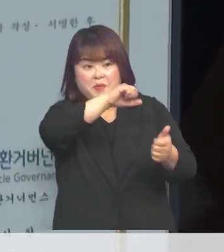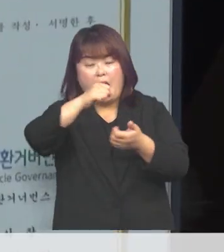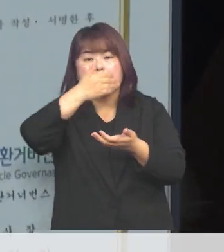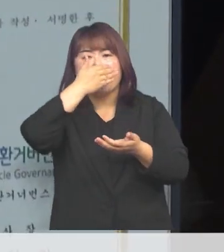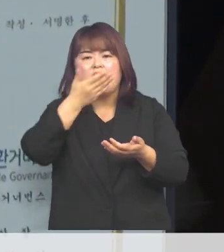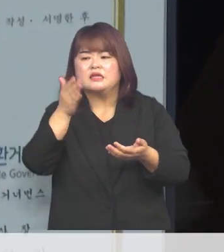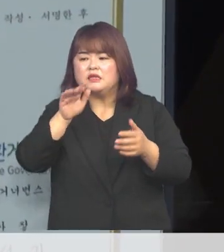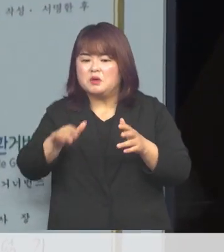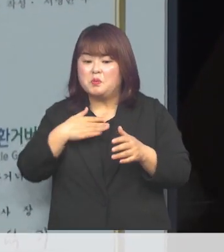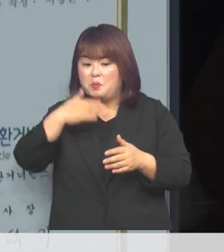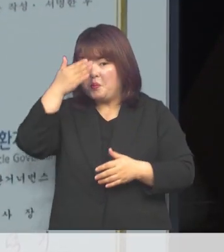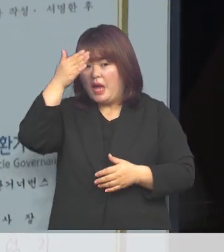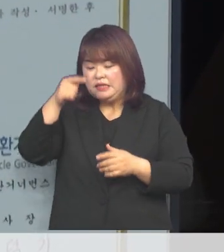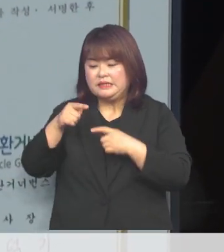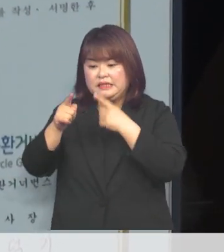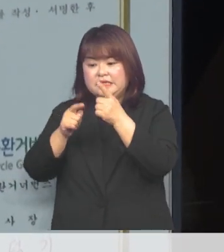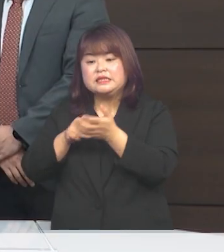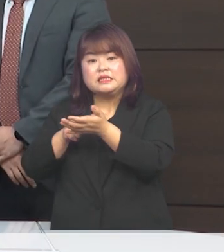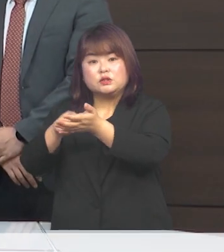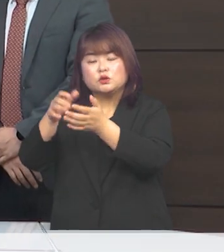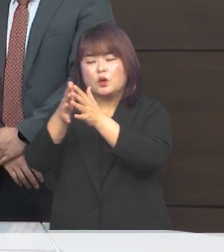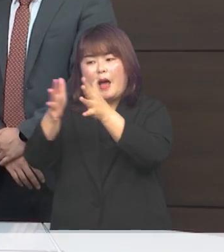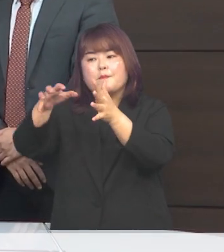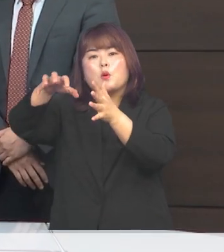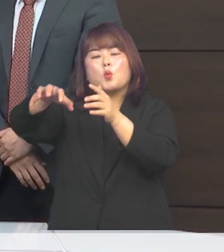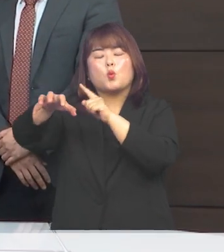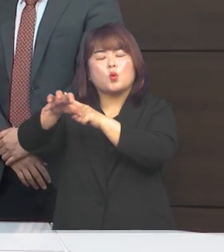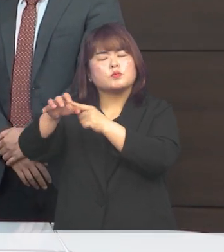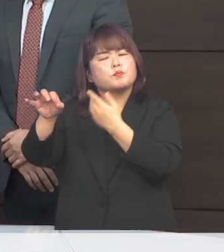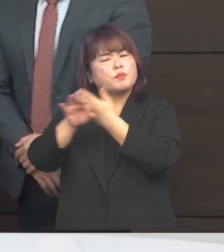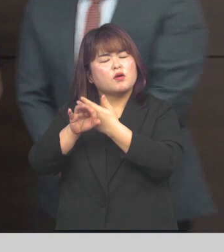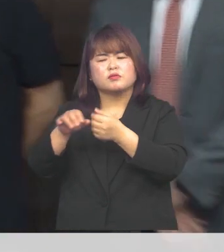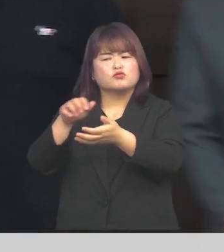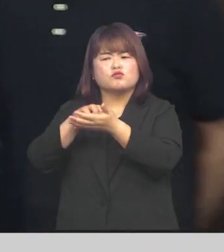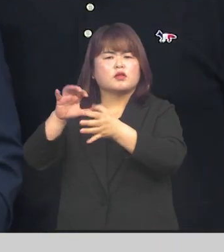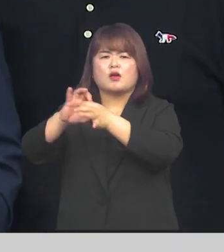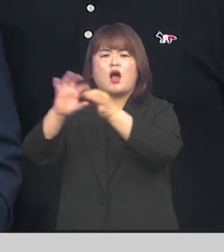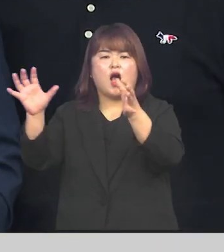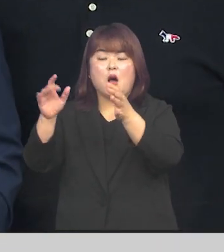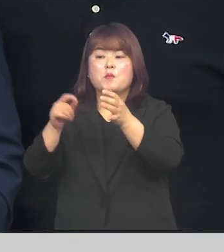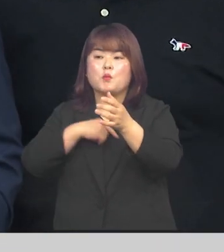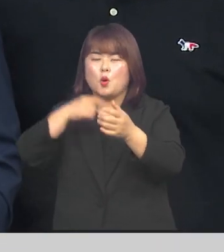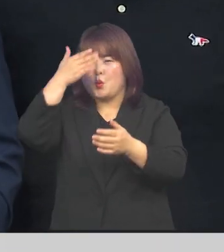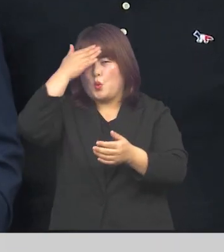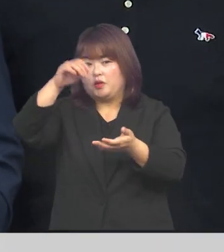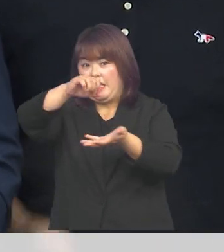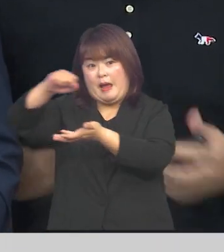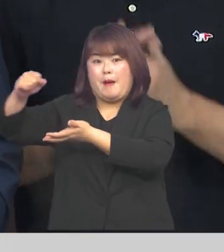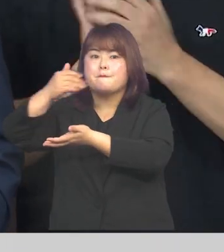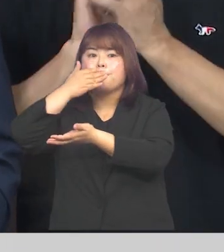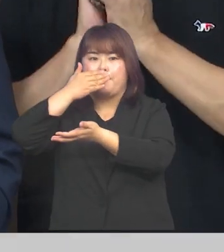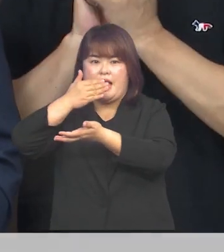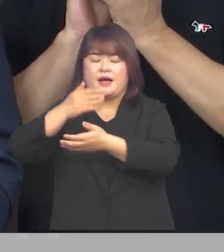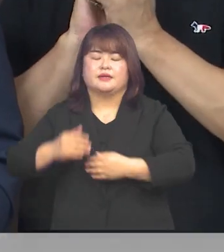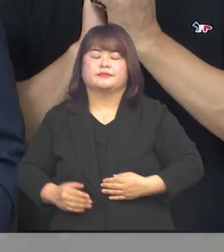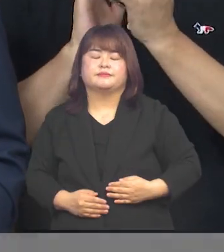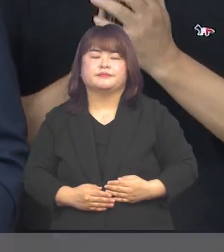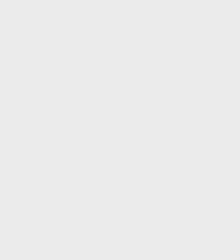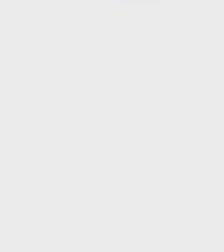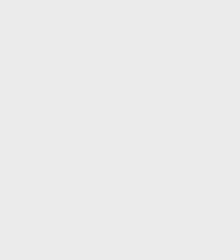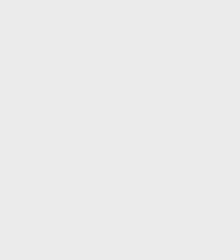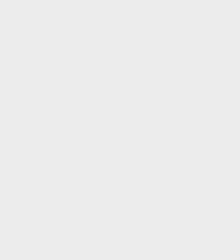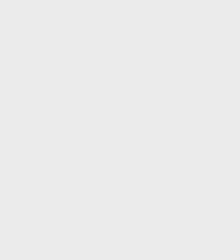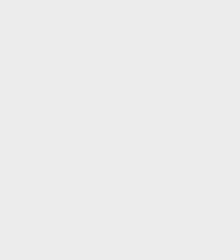통해 시범사업 서비스 참여를 신청한 공동주택 거주자는 개수 제한 없이 소형 폐가전 무상 수거 서비스를 이용할 수 있게